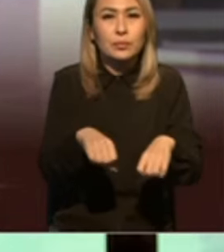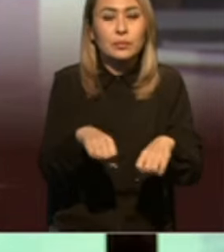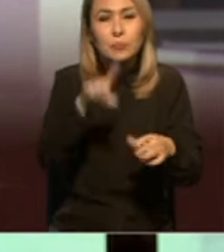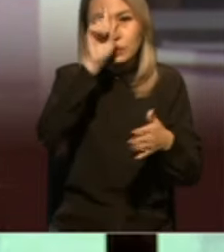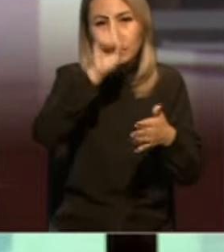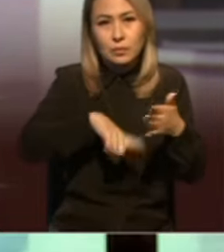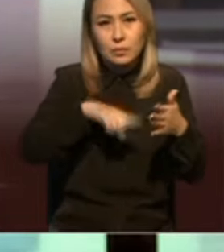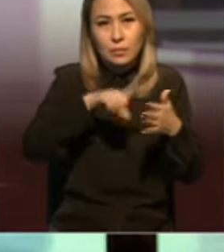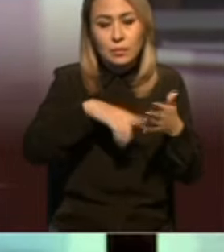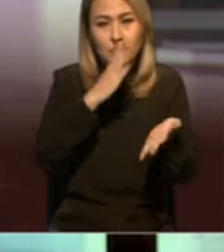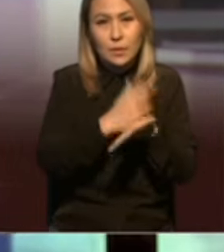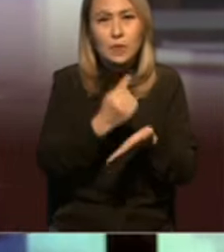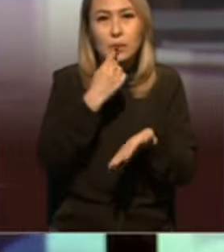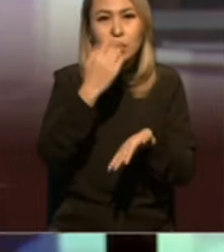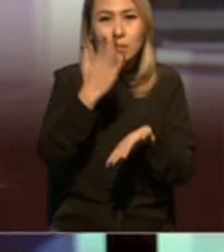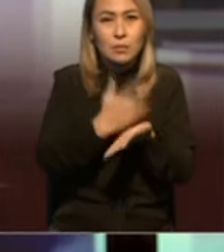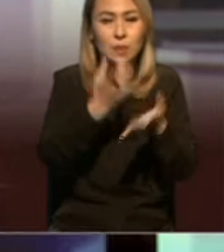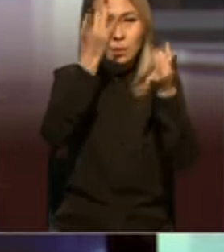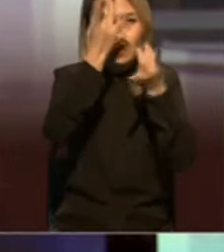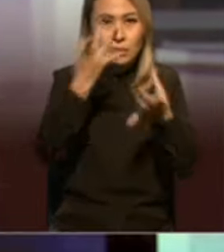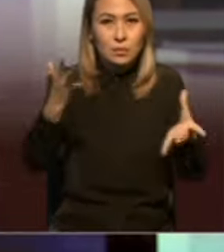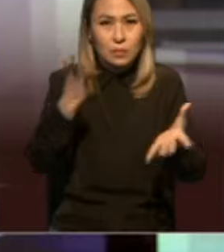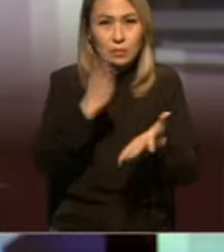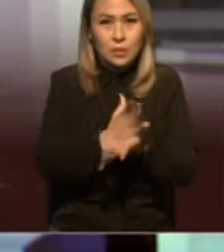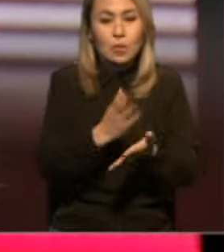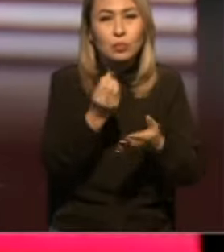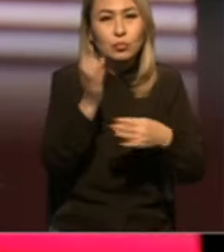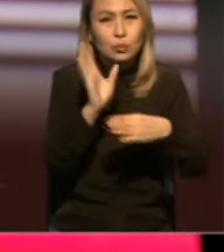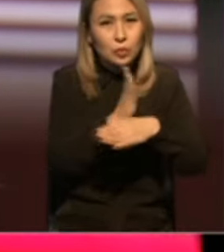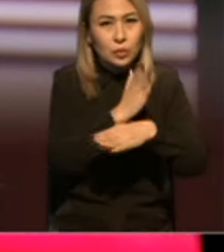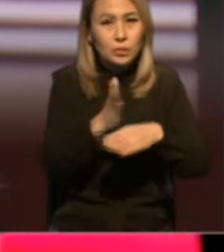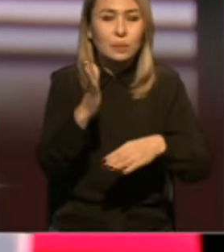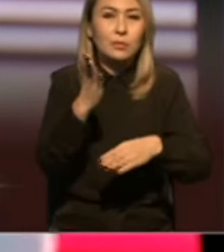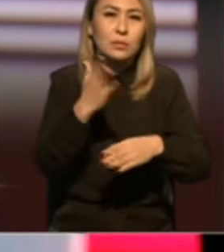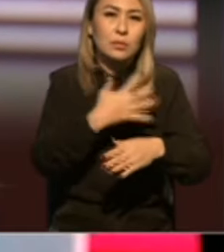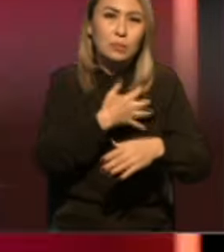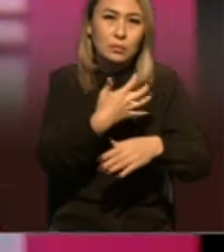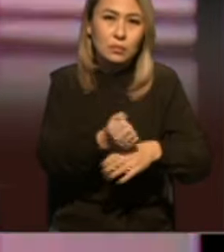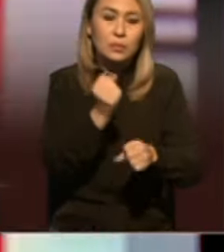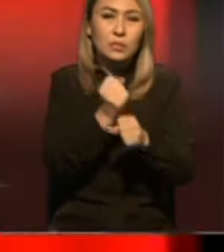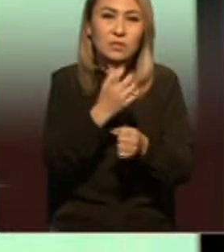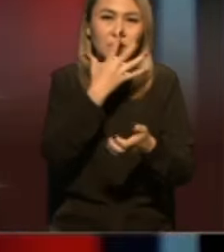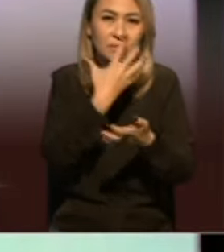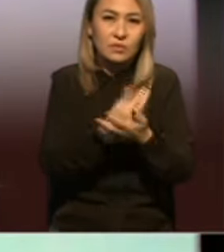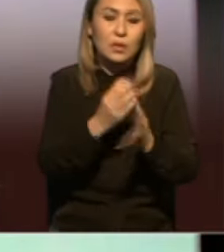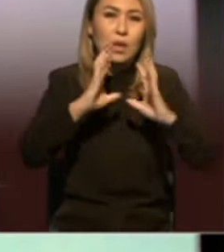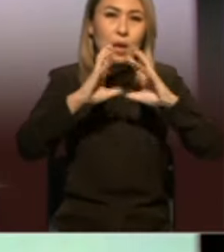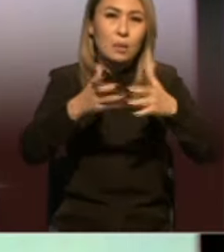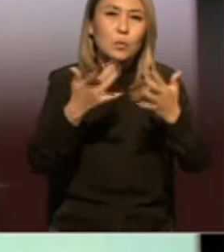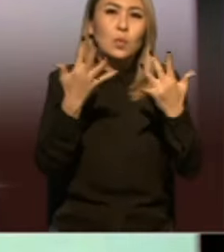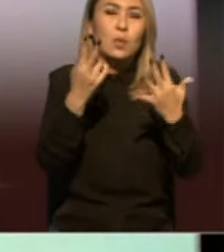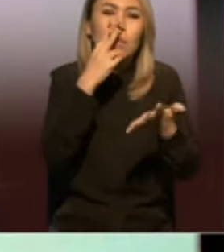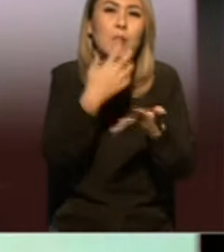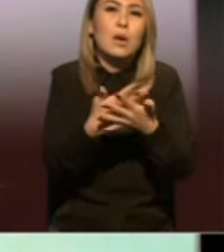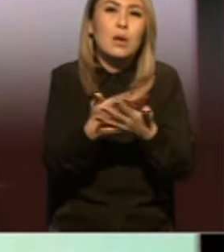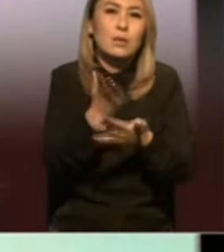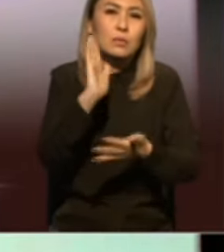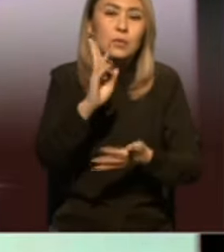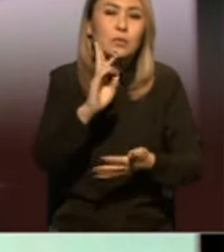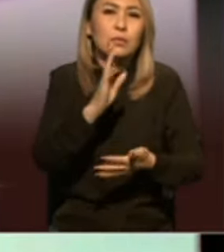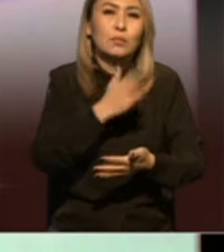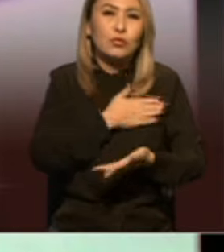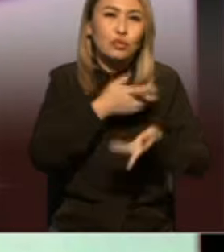бар, тіліміз бар, мәдениетіміз бар, бірақ одан бөлек интеллектуалды деңгейде біз өзімізді әлемге кім ретінде көрсетеміз? Біздің